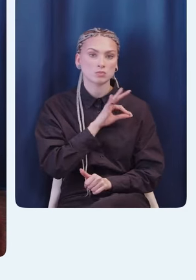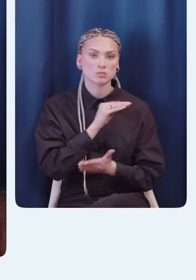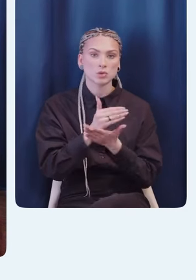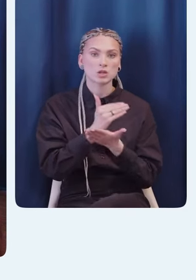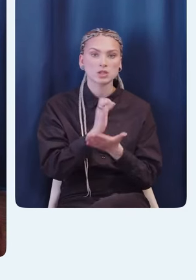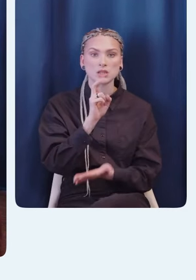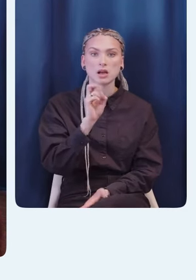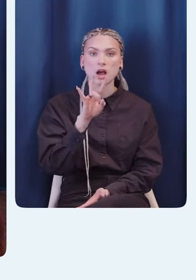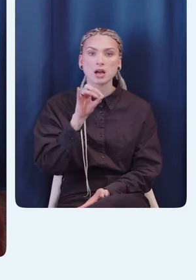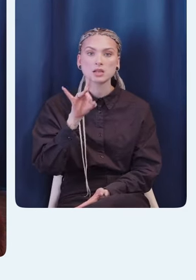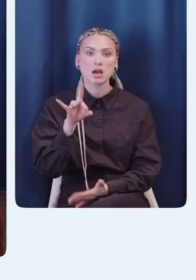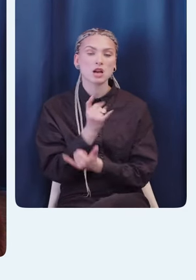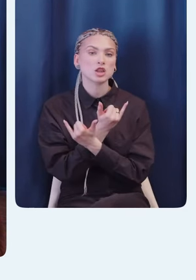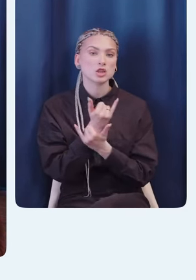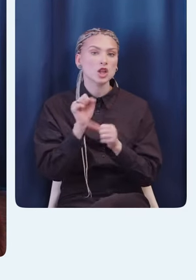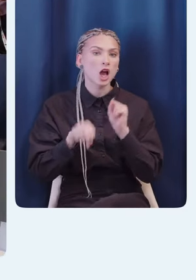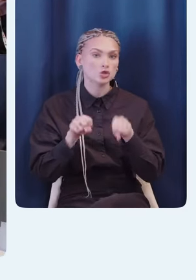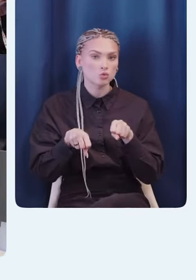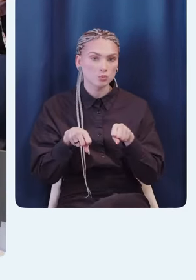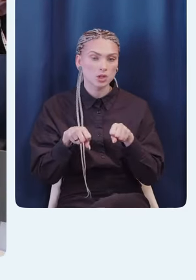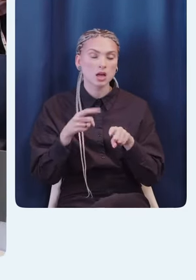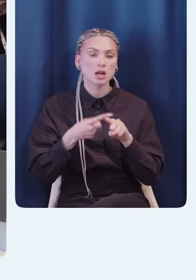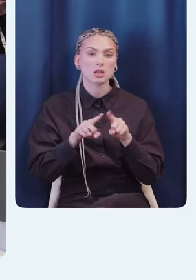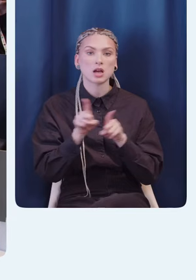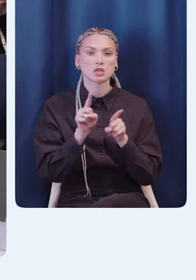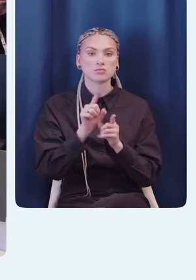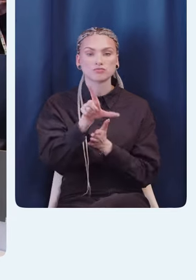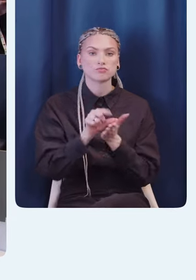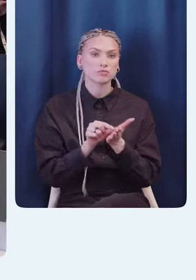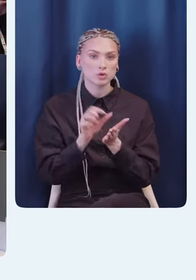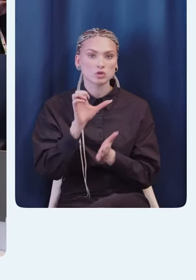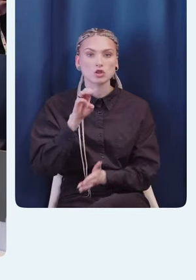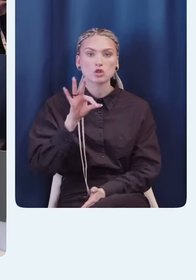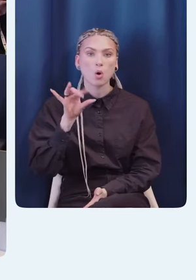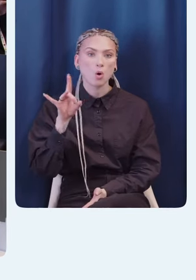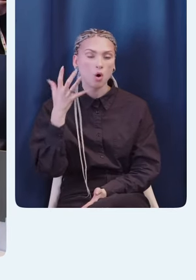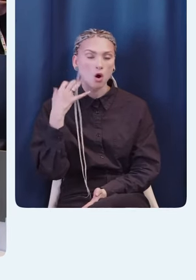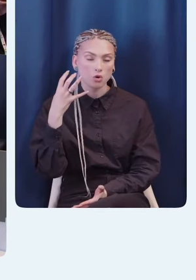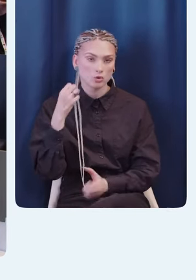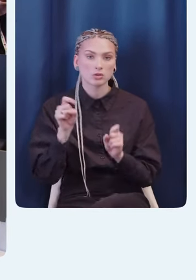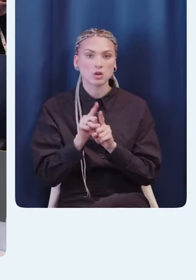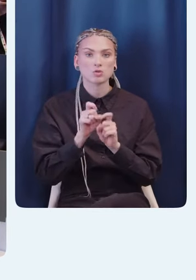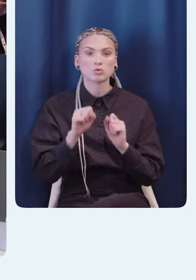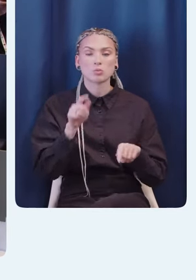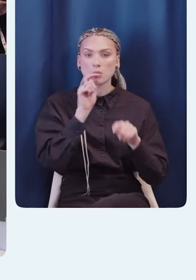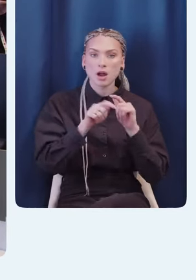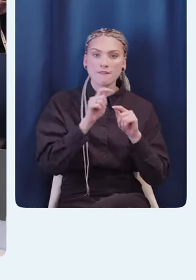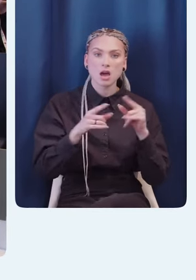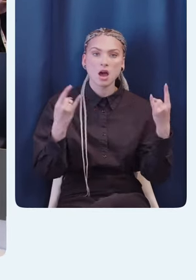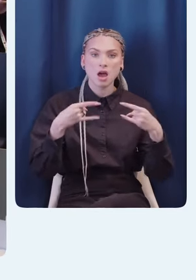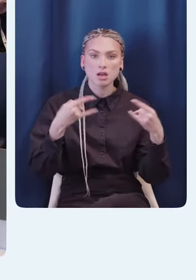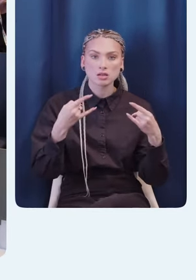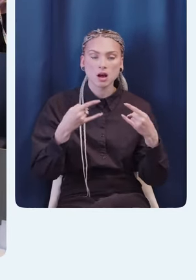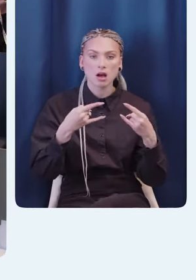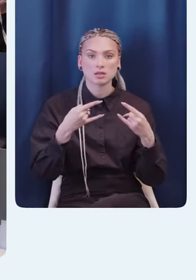приложение «Сканер доступности». Оно также загружается из стора, хоть и является стандартным. Позволяет проверить экраны, в том